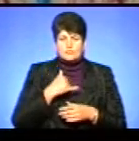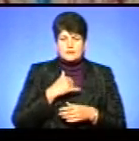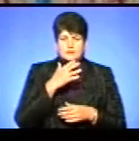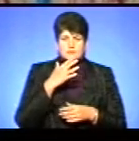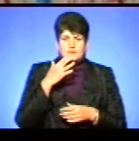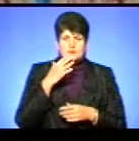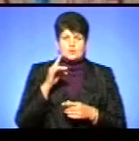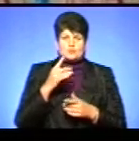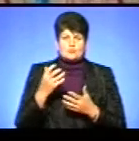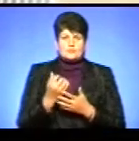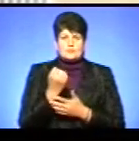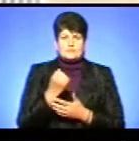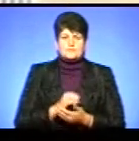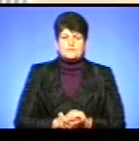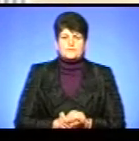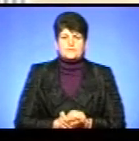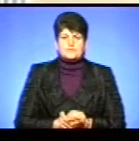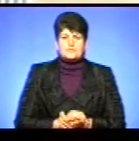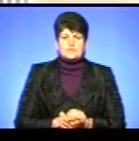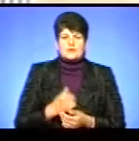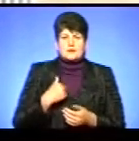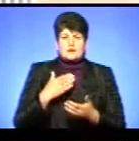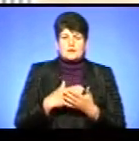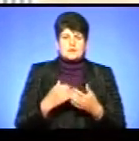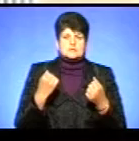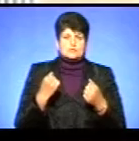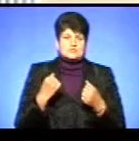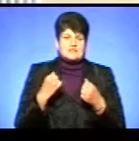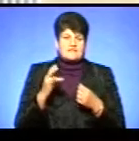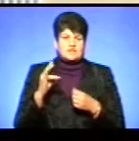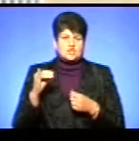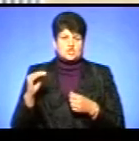чого виходить. Стаю спортивнішою і